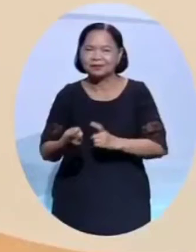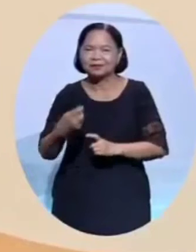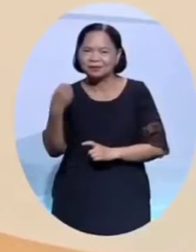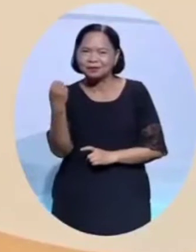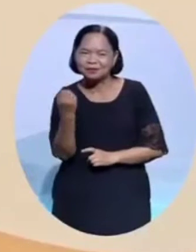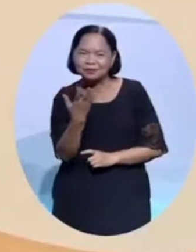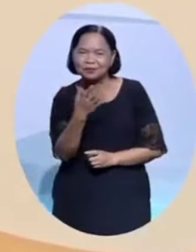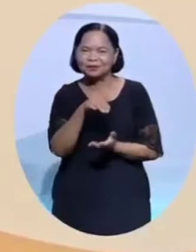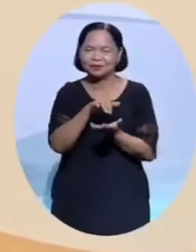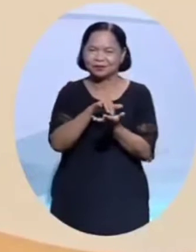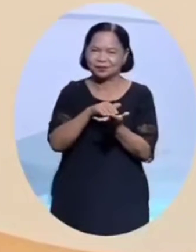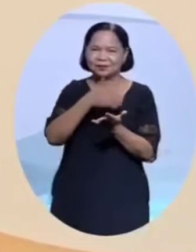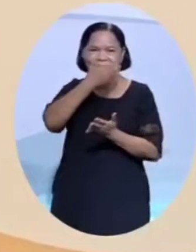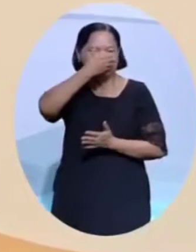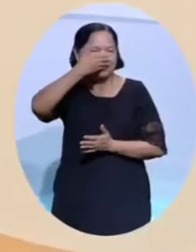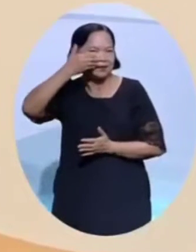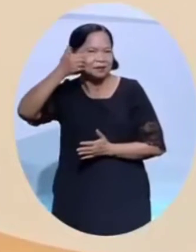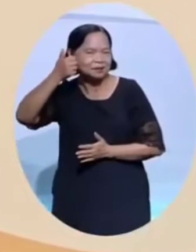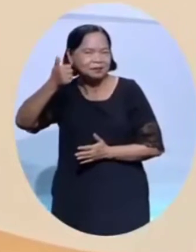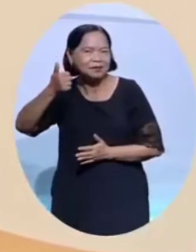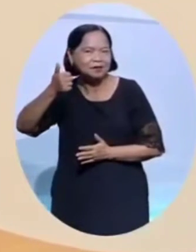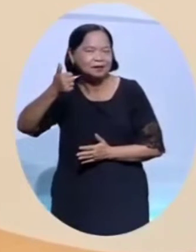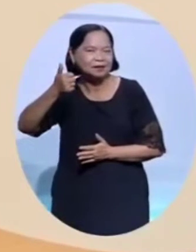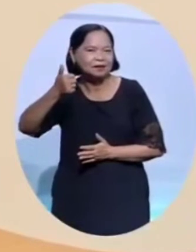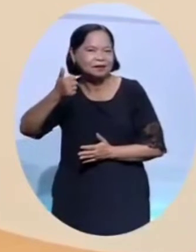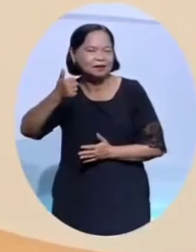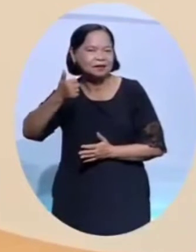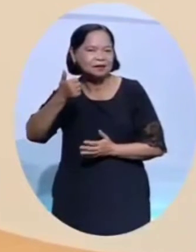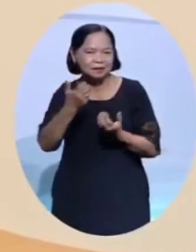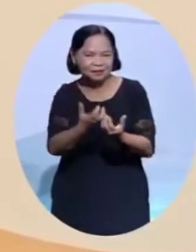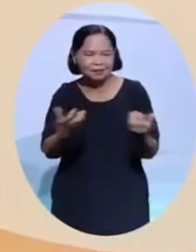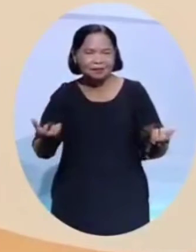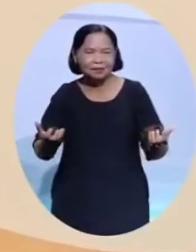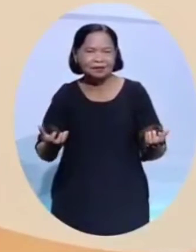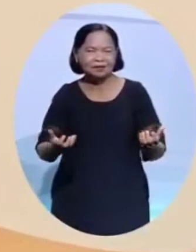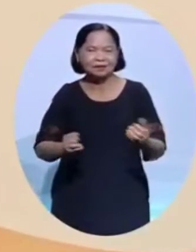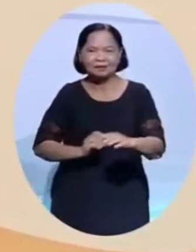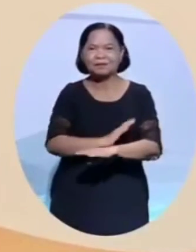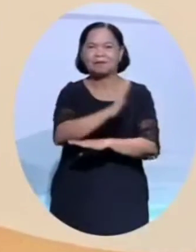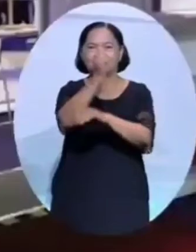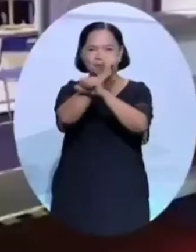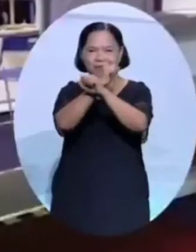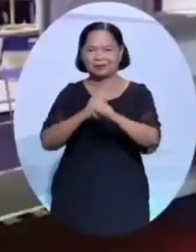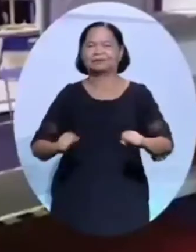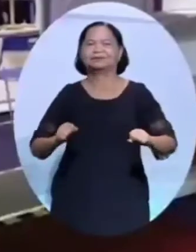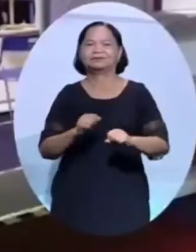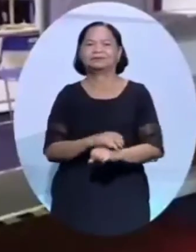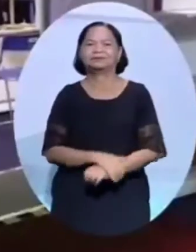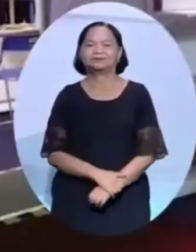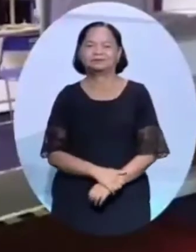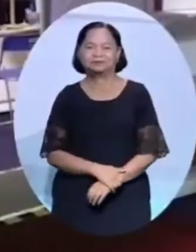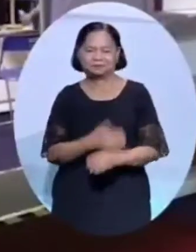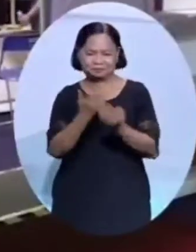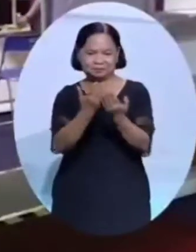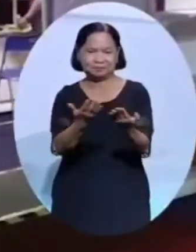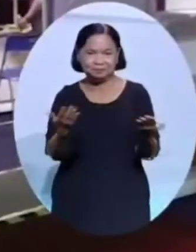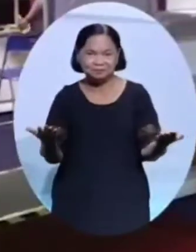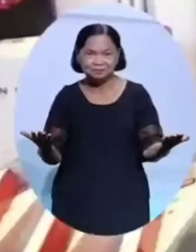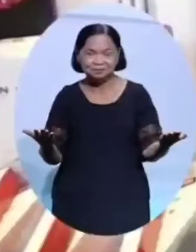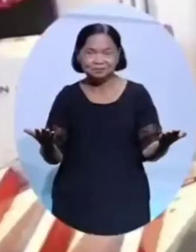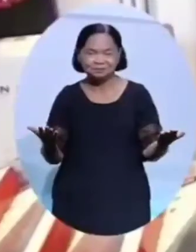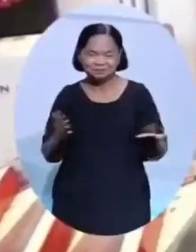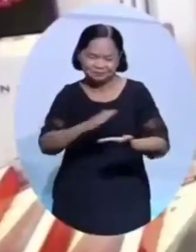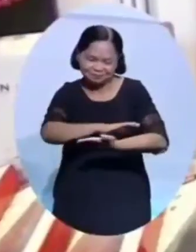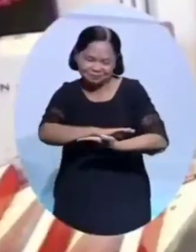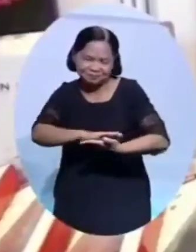số của chị Công Nghệ đặc biệt là những tự động hóa nó tạo ra một động lực cho phát triển bền vững trong nhà tới triển lãm năm nay